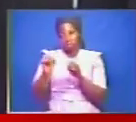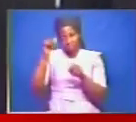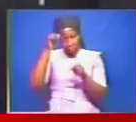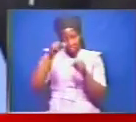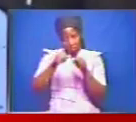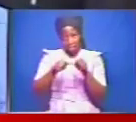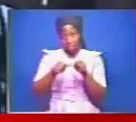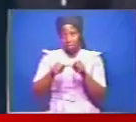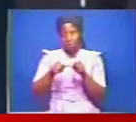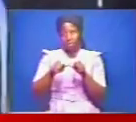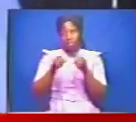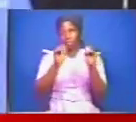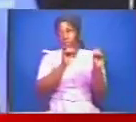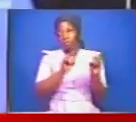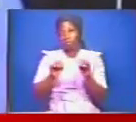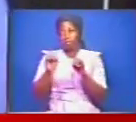Tukumbuke